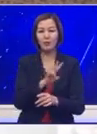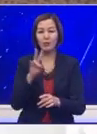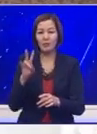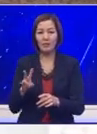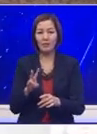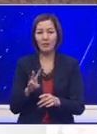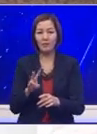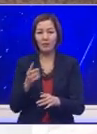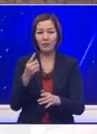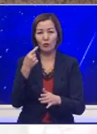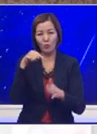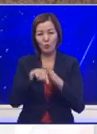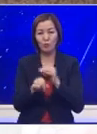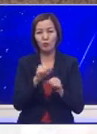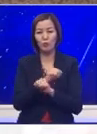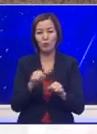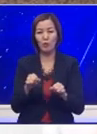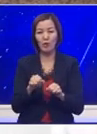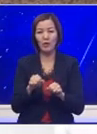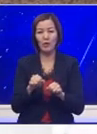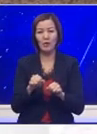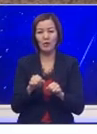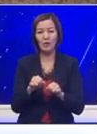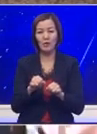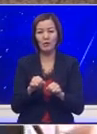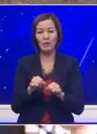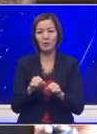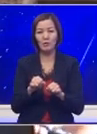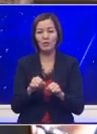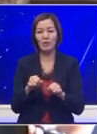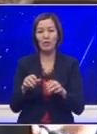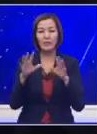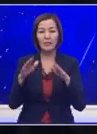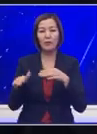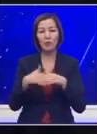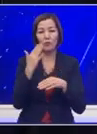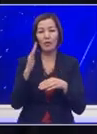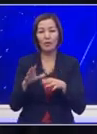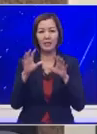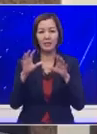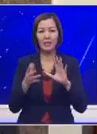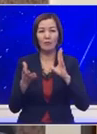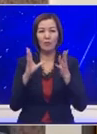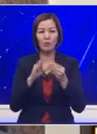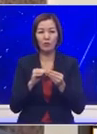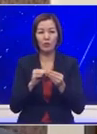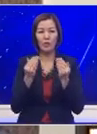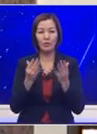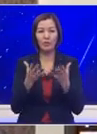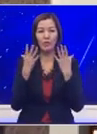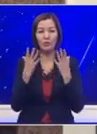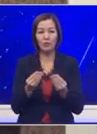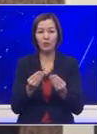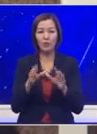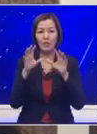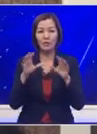оның ар ожданының мәртебесіне қол сұғуға болмайды. Және олдай қол сұғу заңмен қудаланады. Заң бойынша қазір